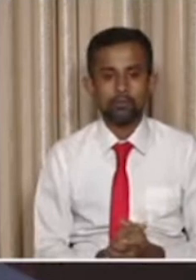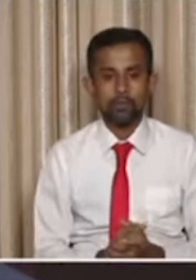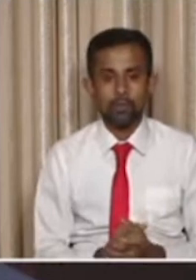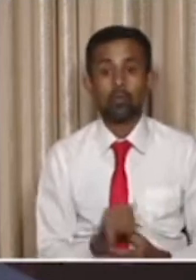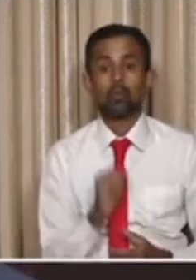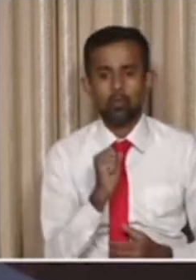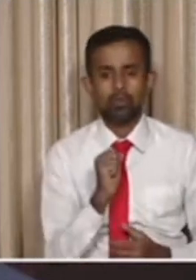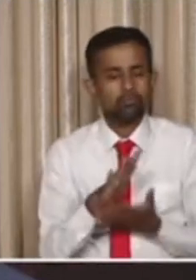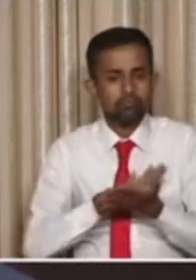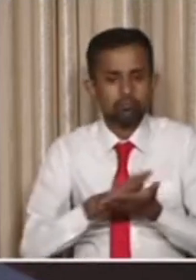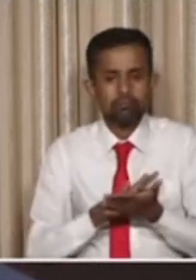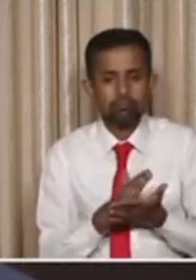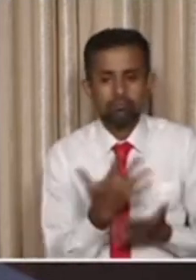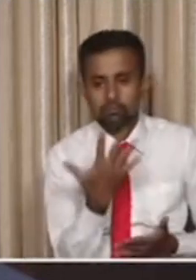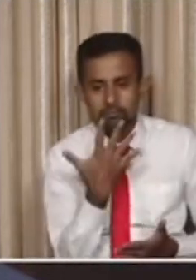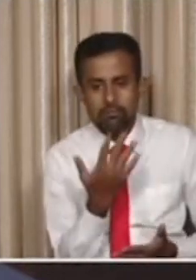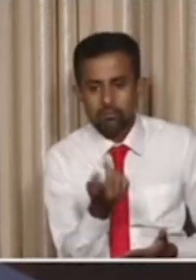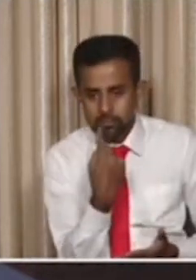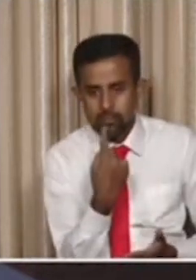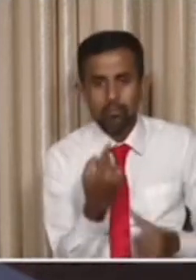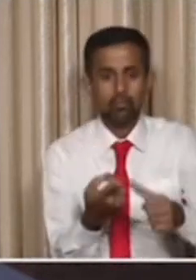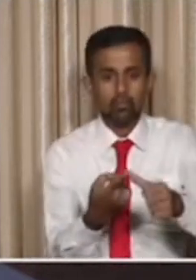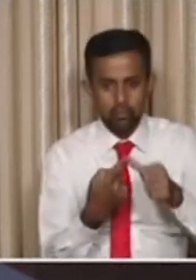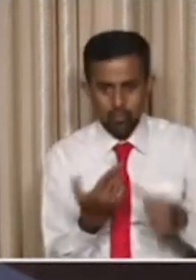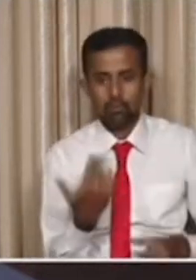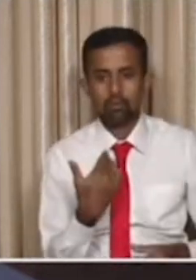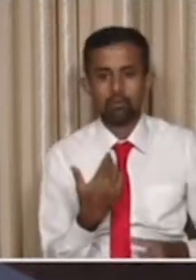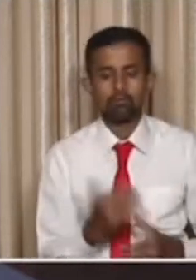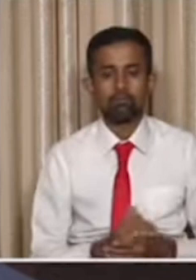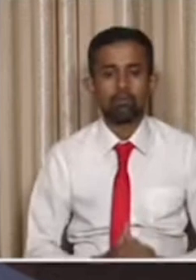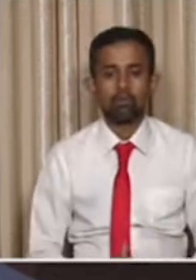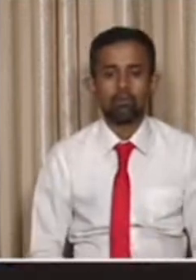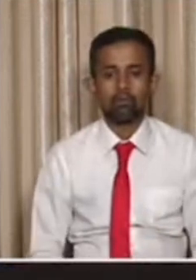kau mau tukaran ni mana? Karuna kalau kian lupa tu ma? Karuna kalau utarat deng, mereka utarat kau.